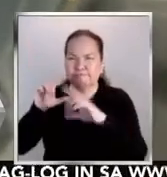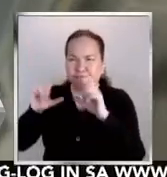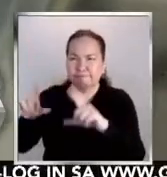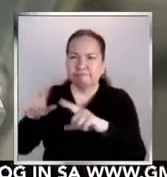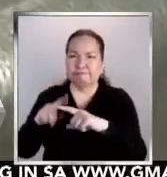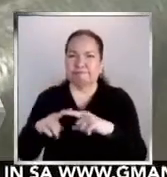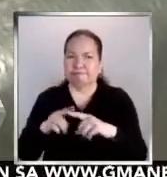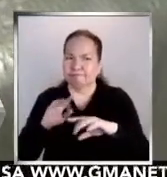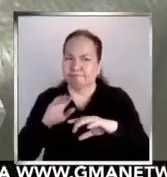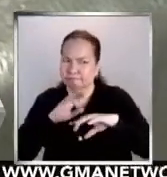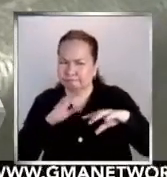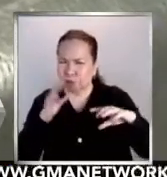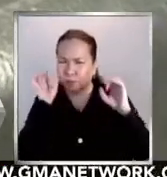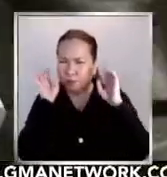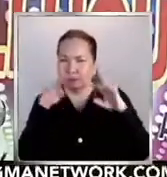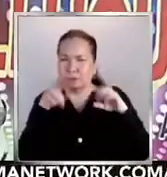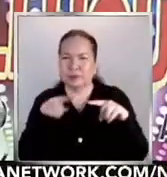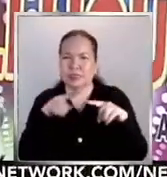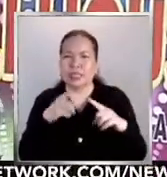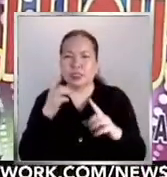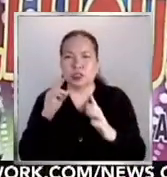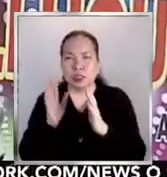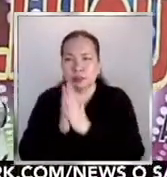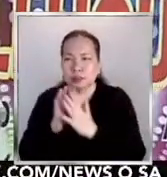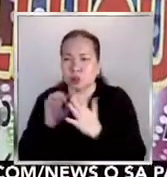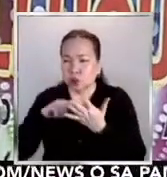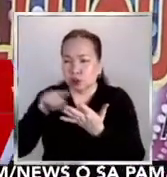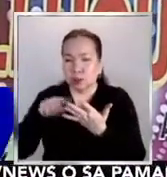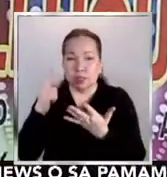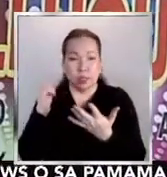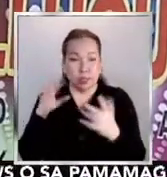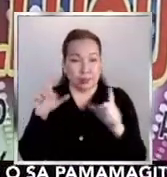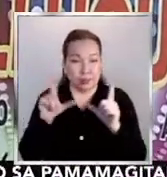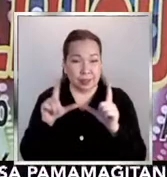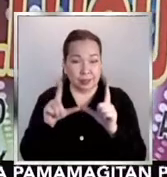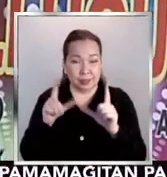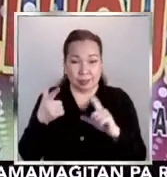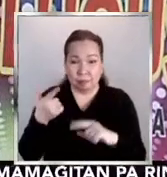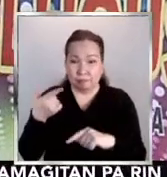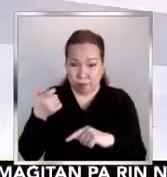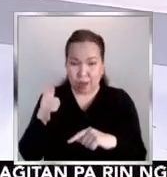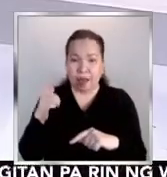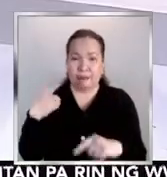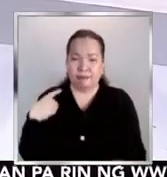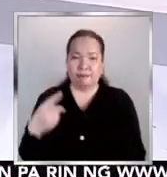ang lisensya ng ginamit niyang baril. Mav Gonzalez, nakatutok, 24 oras.